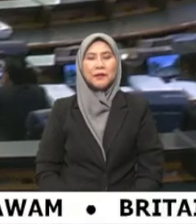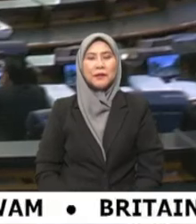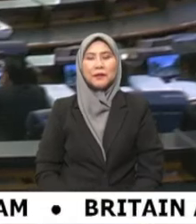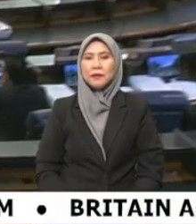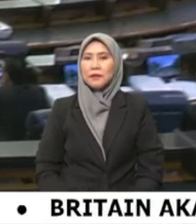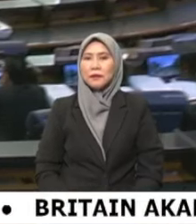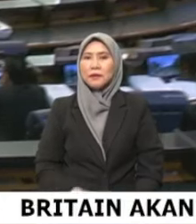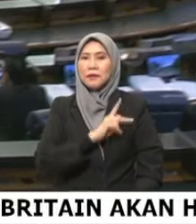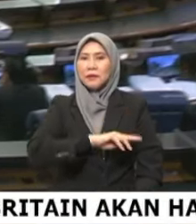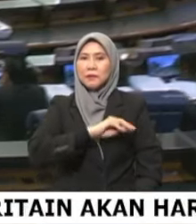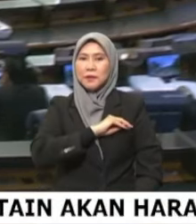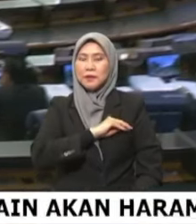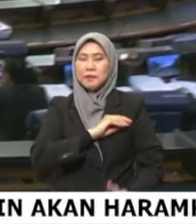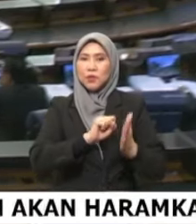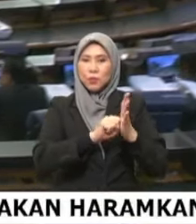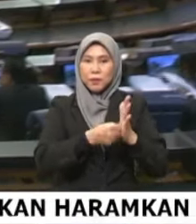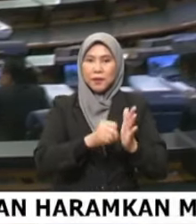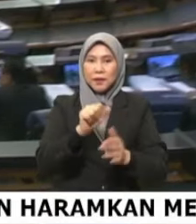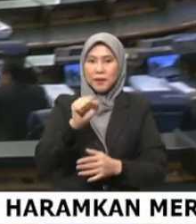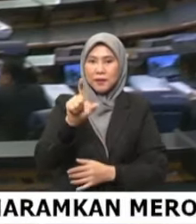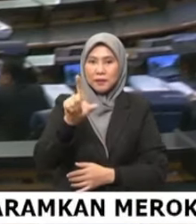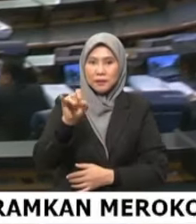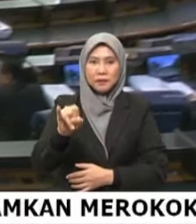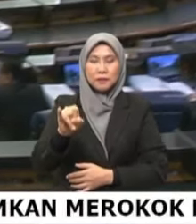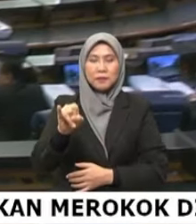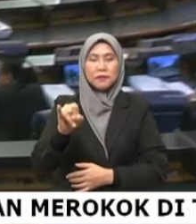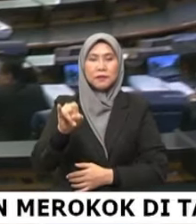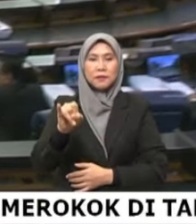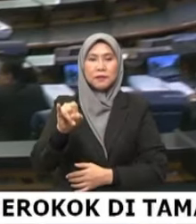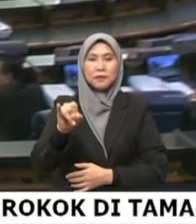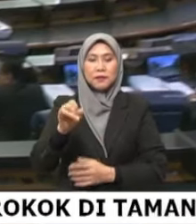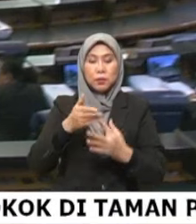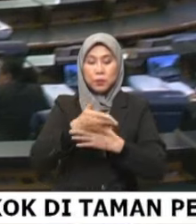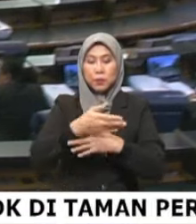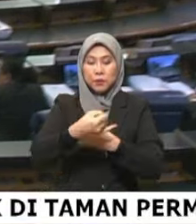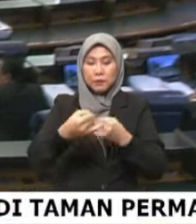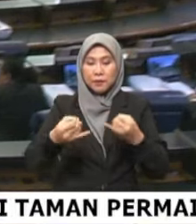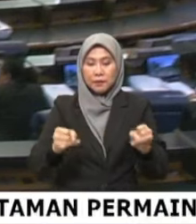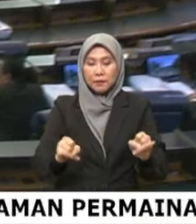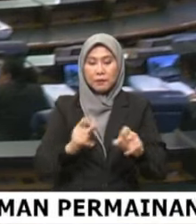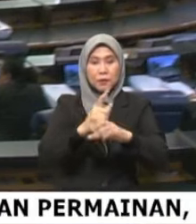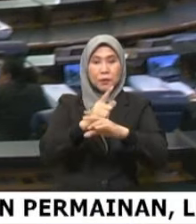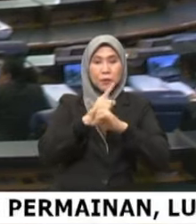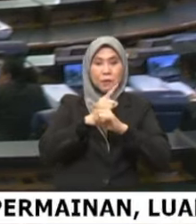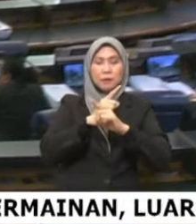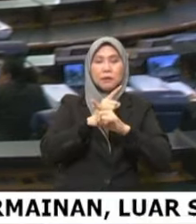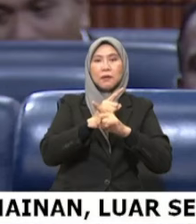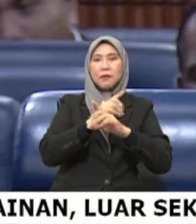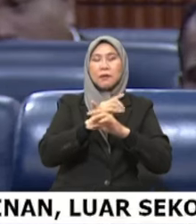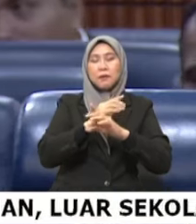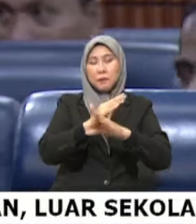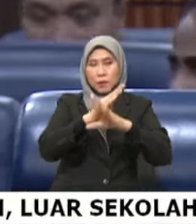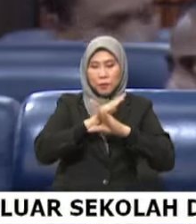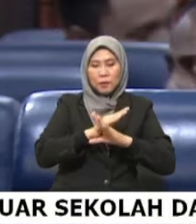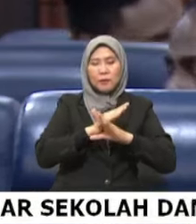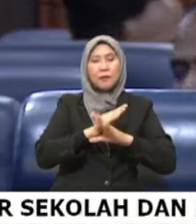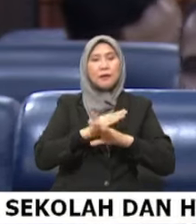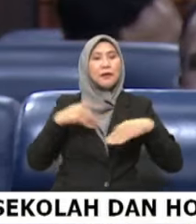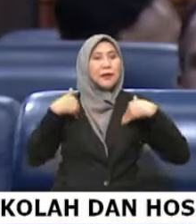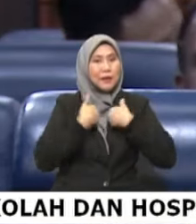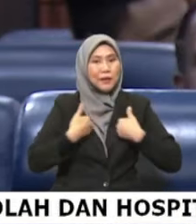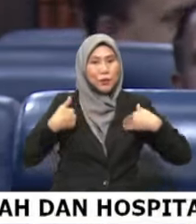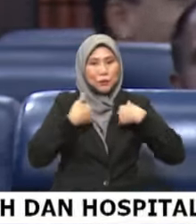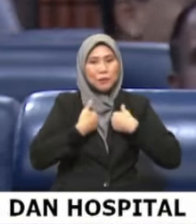dan Kelestarian Alam NRIS melalui Jabatan Perlindungan Hidupan Liar dan Taman Negara